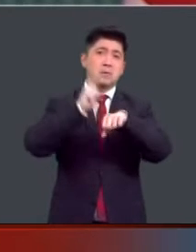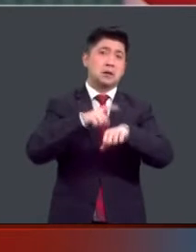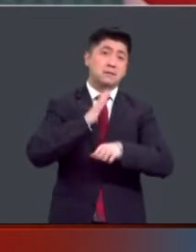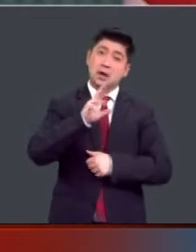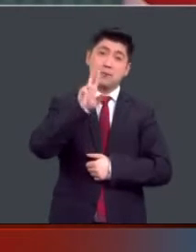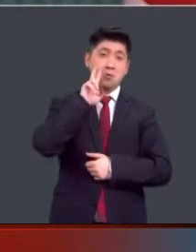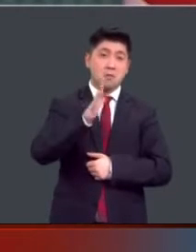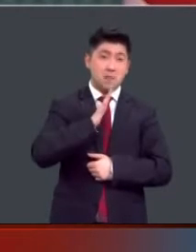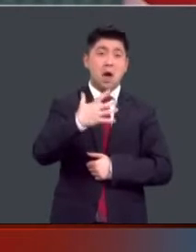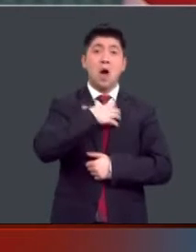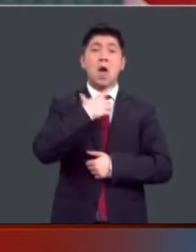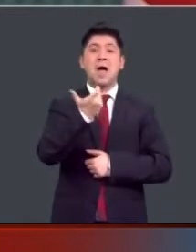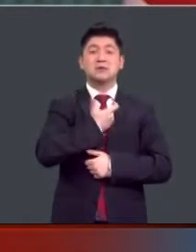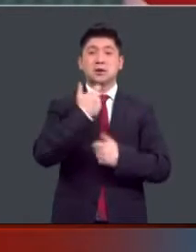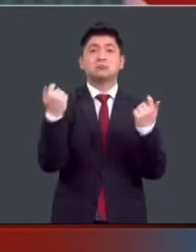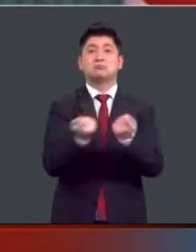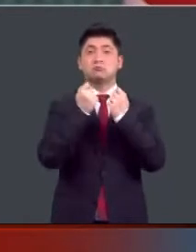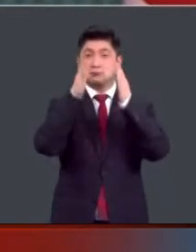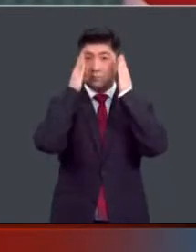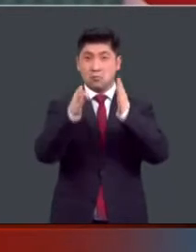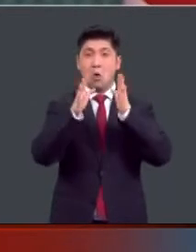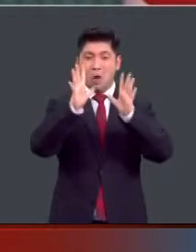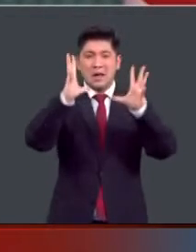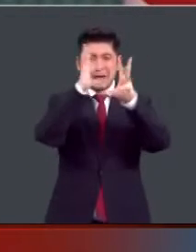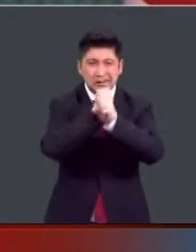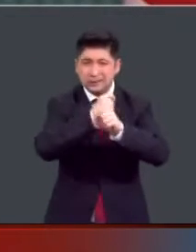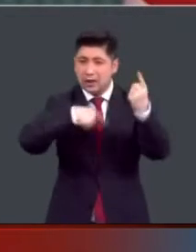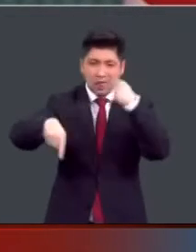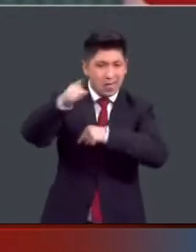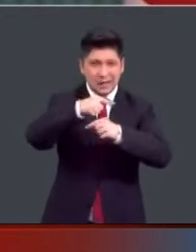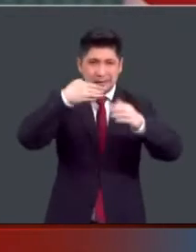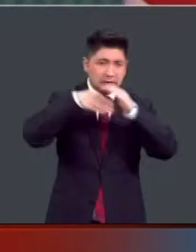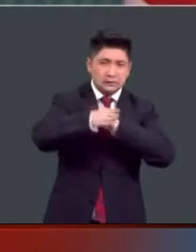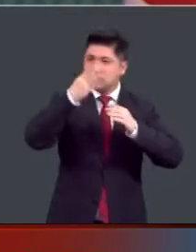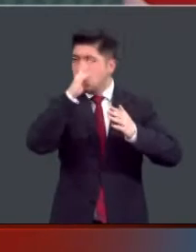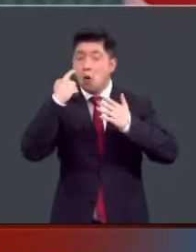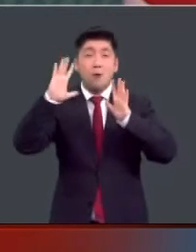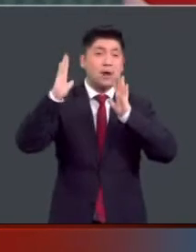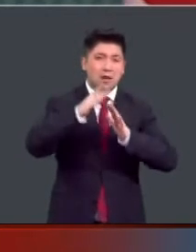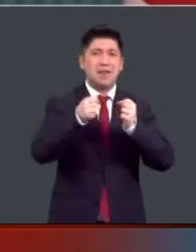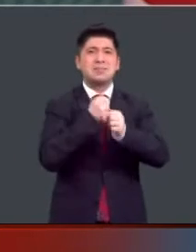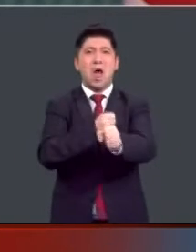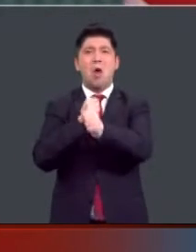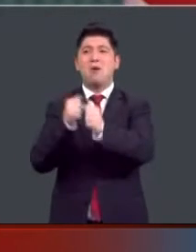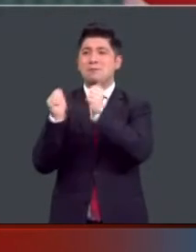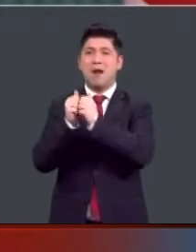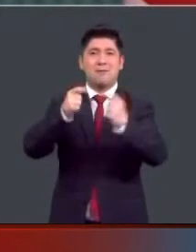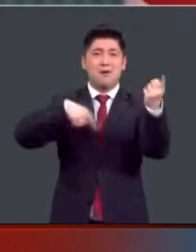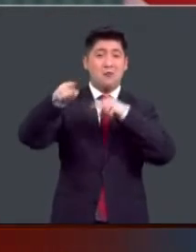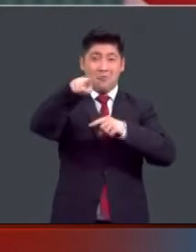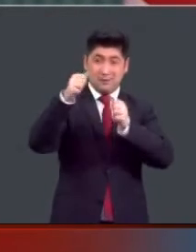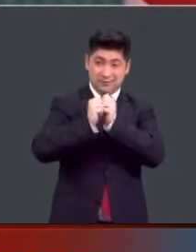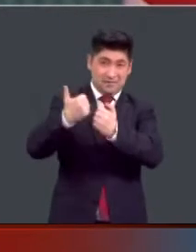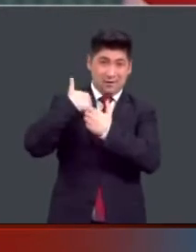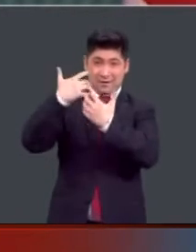gelmiştir anayasa çalışması öyle gizli saklı mahfillerde terör örgütü ile irtibatlı kesimlerin